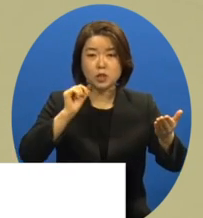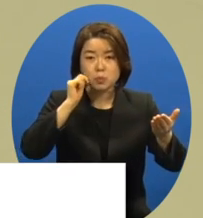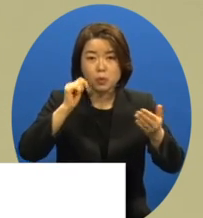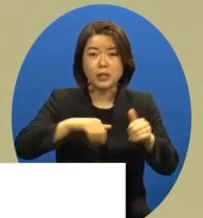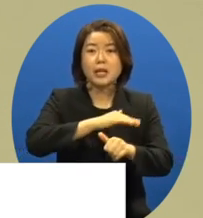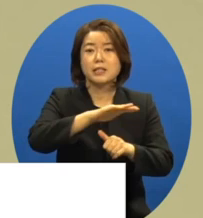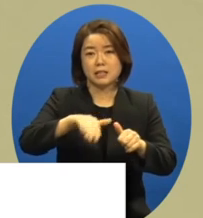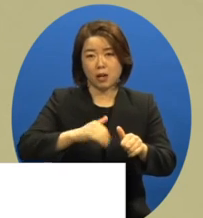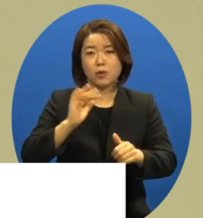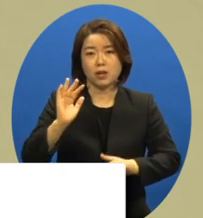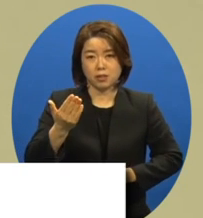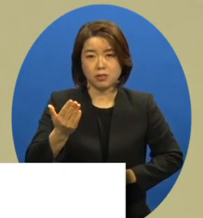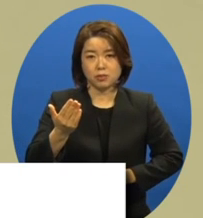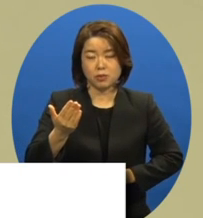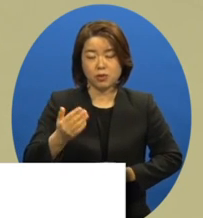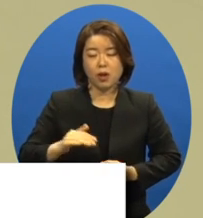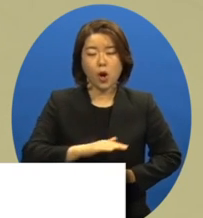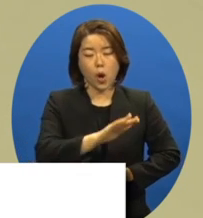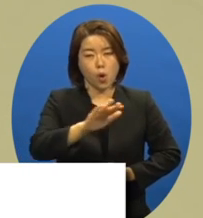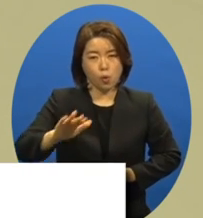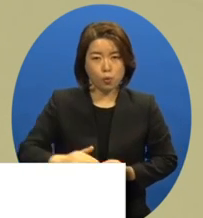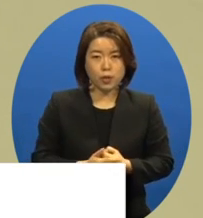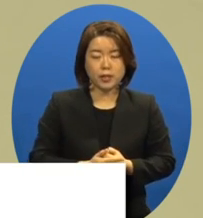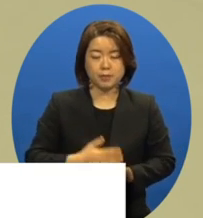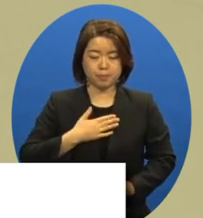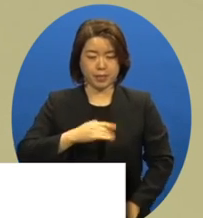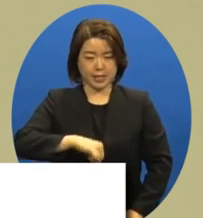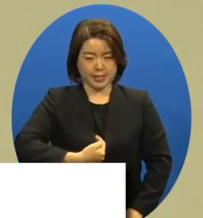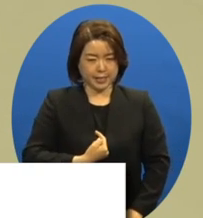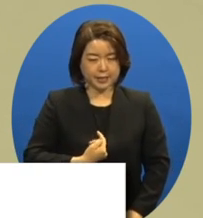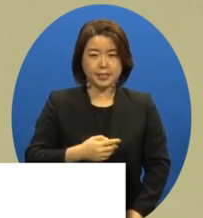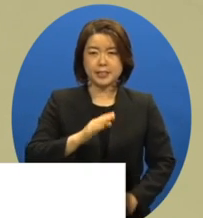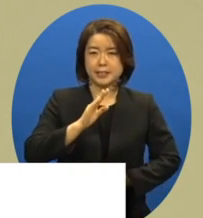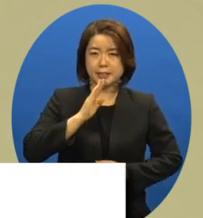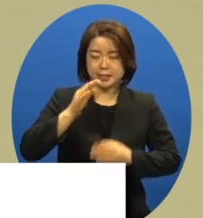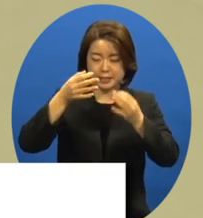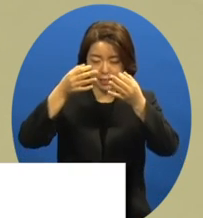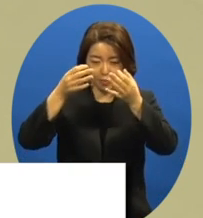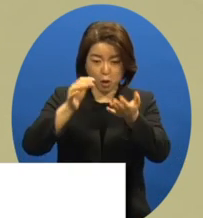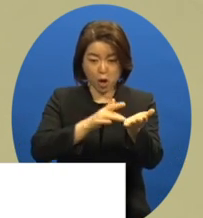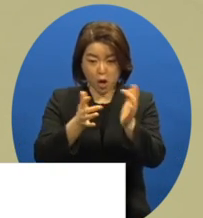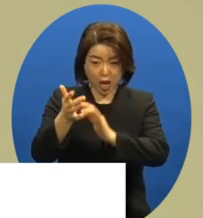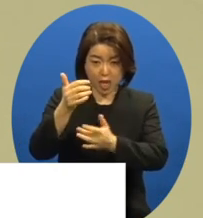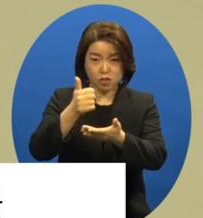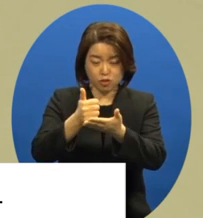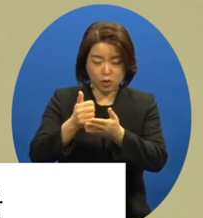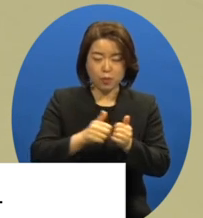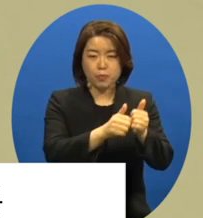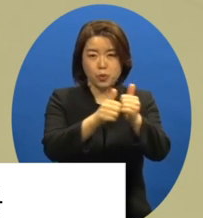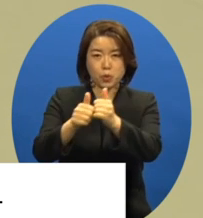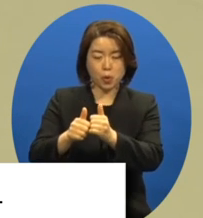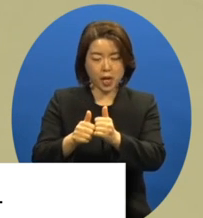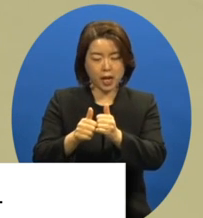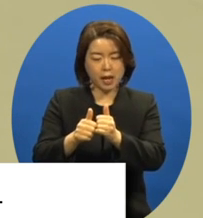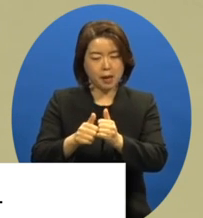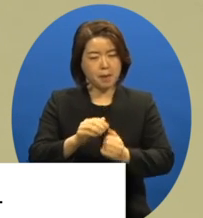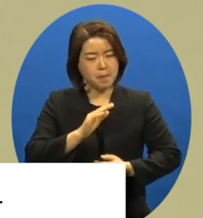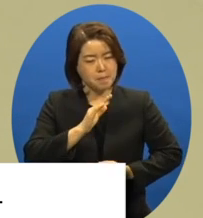되면서 우리들은 우리들 자신이 진짜 예수님과 동행하는 그런